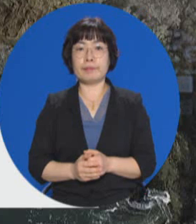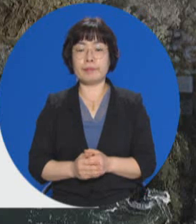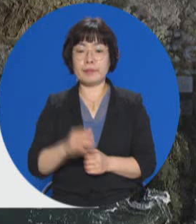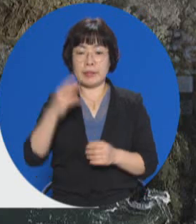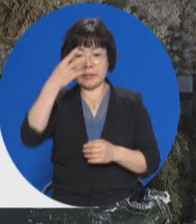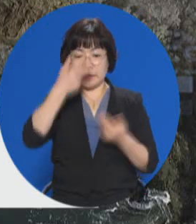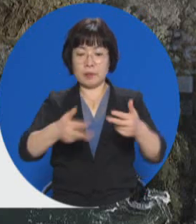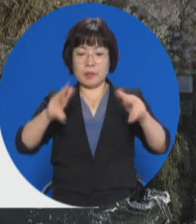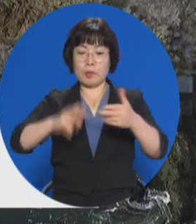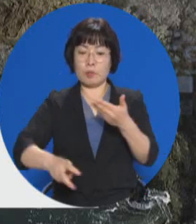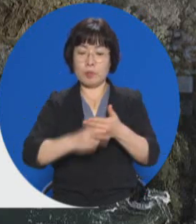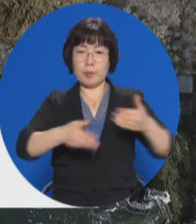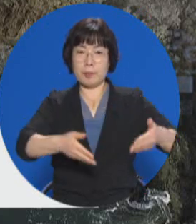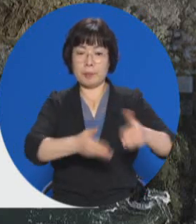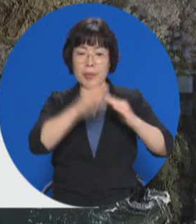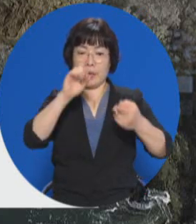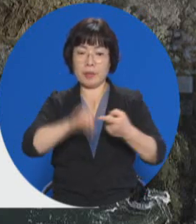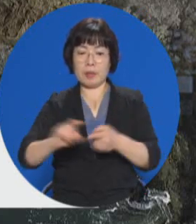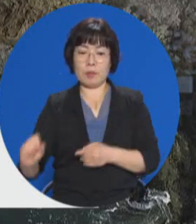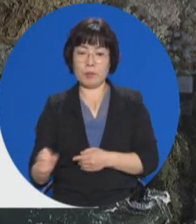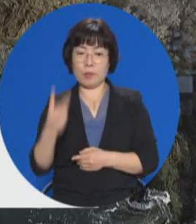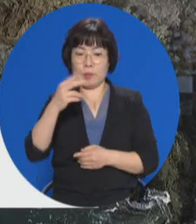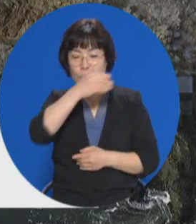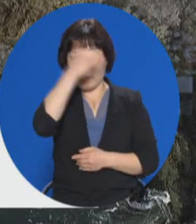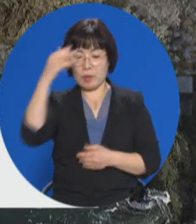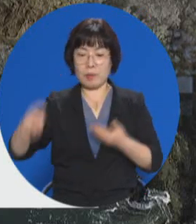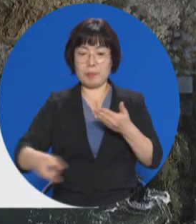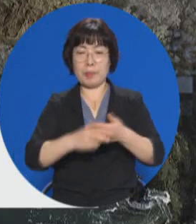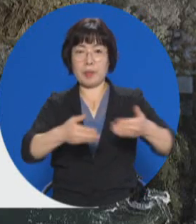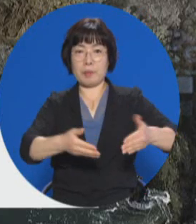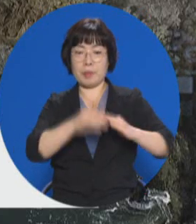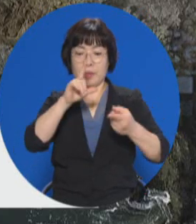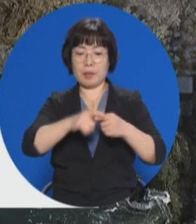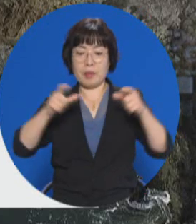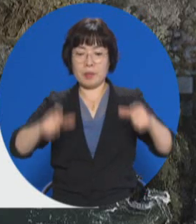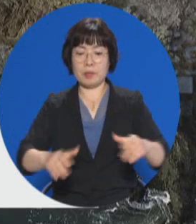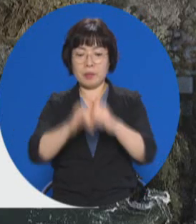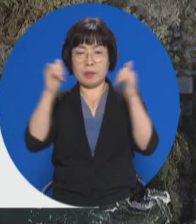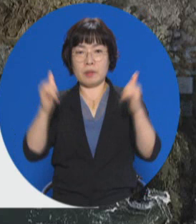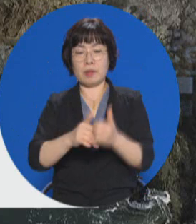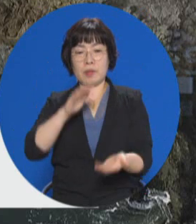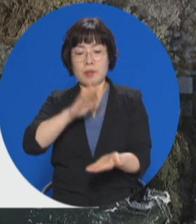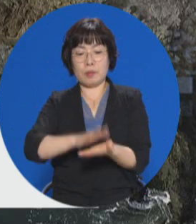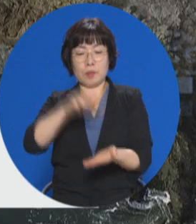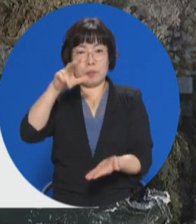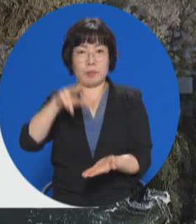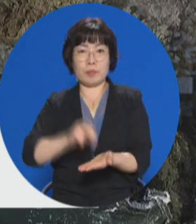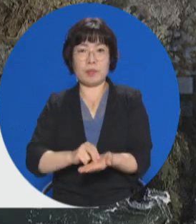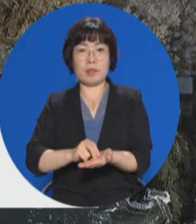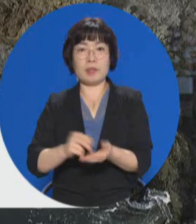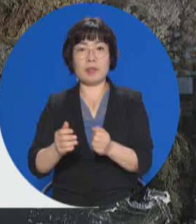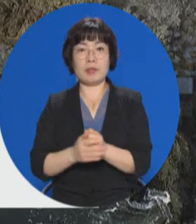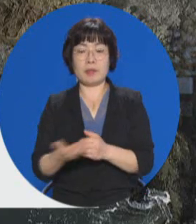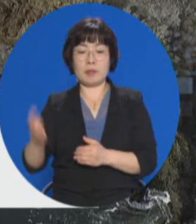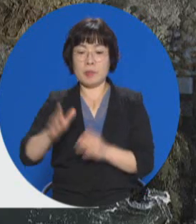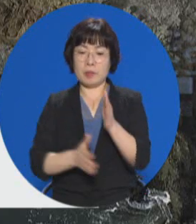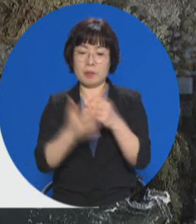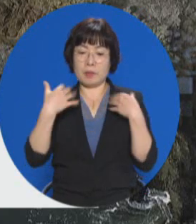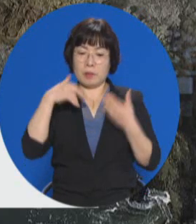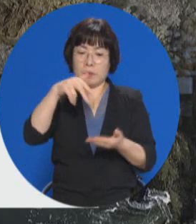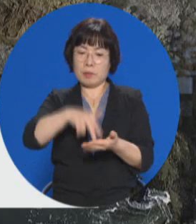예술랜드 불법 개발 사건을 계기로 관광 난개발 문제가 지역사회의 화두로 떠오르고 있습니다. 그런데